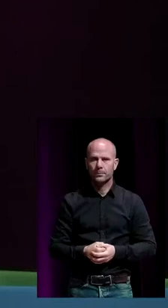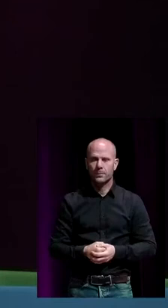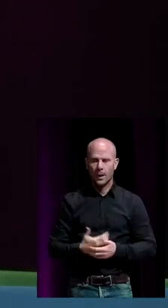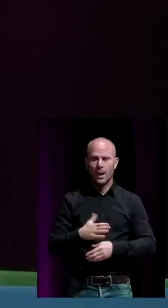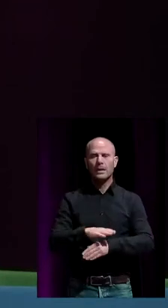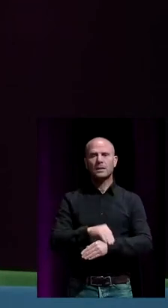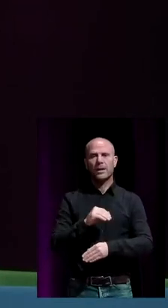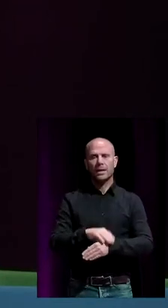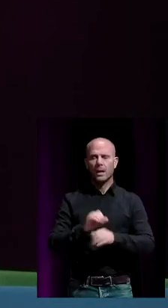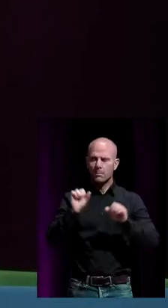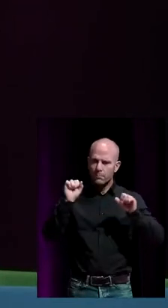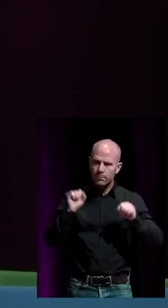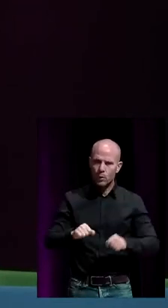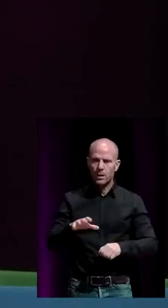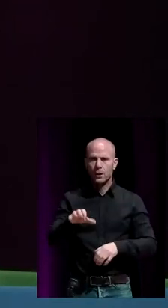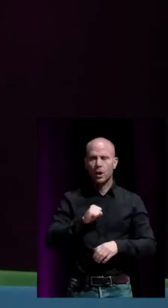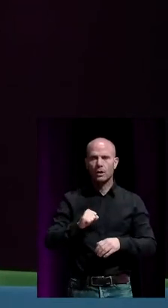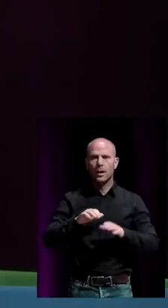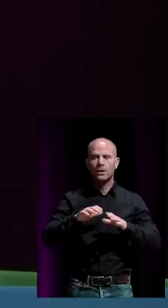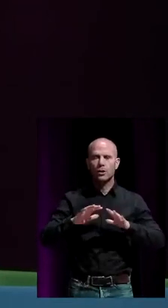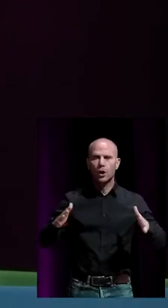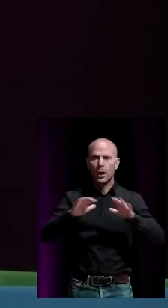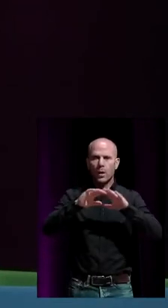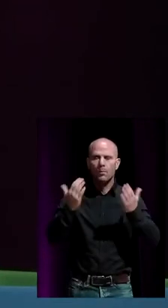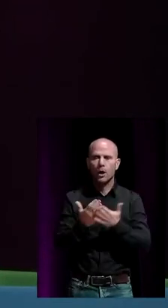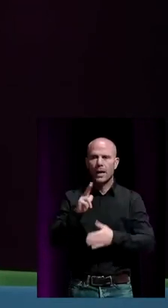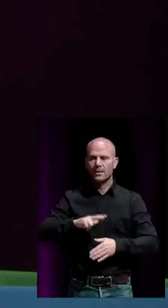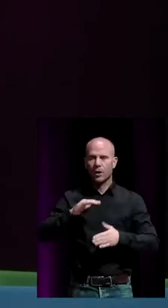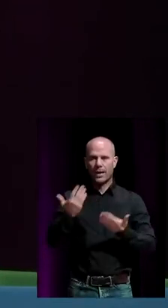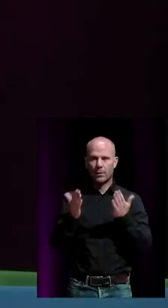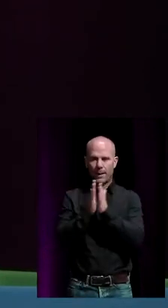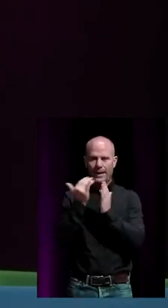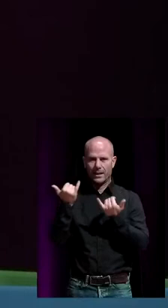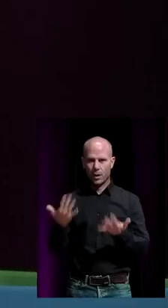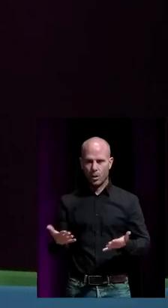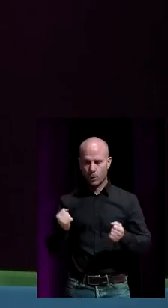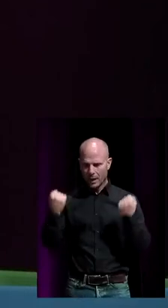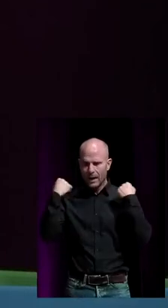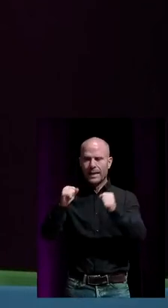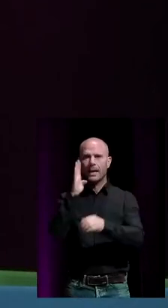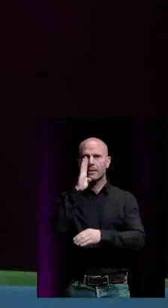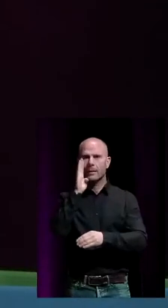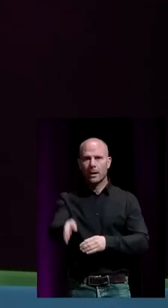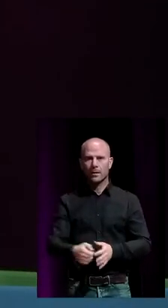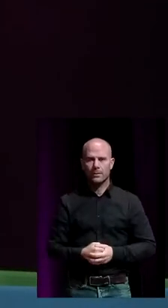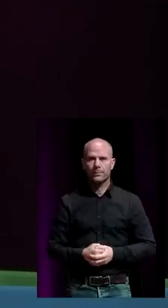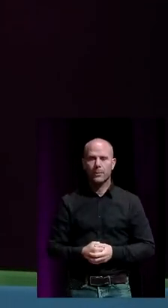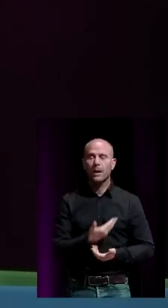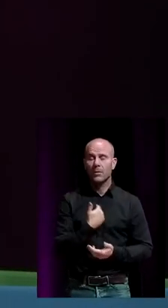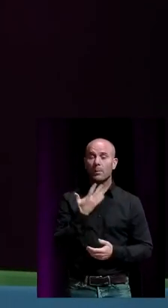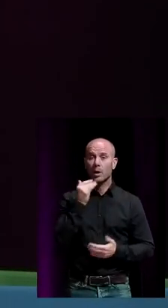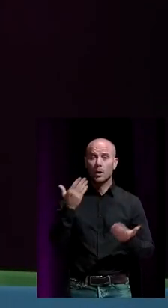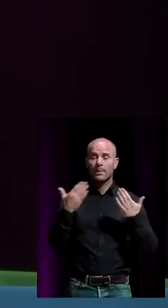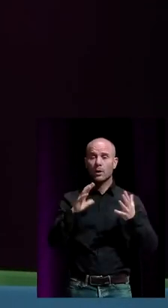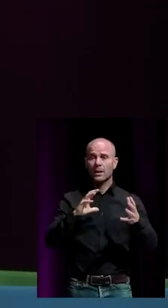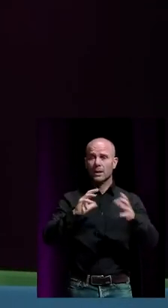Sverige måste ta ett större globalt ansvar än vad vi gör idag genom att agera direkt. Vi pratar om